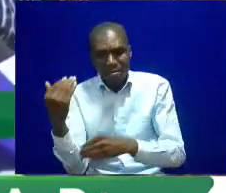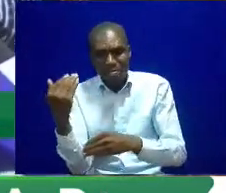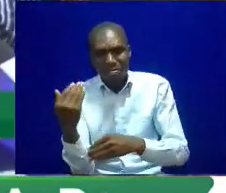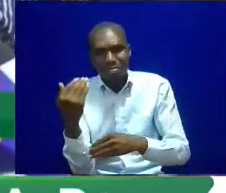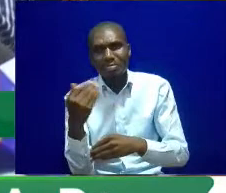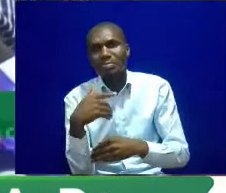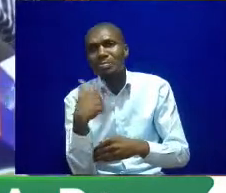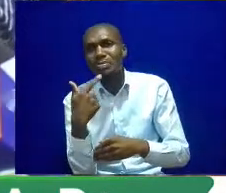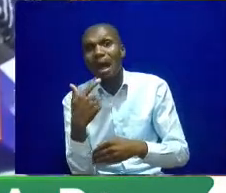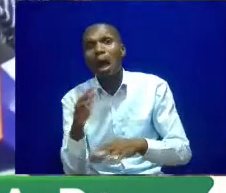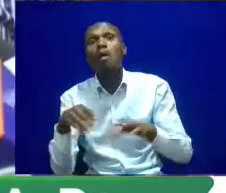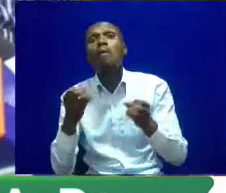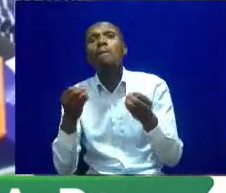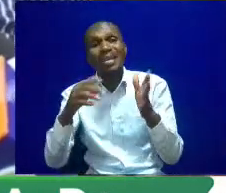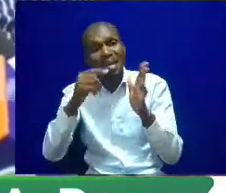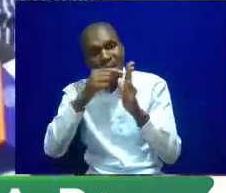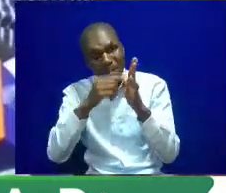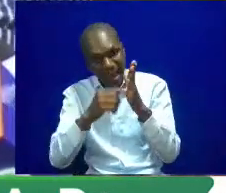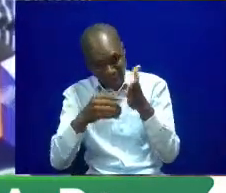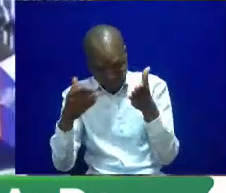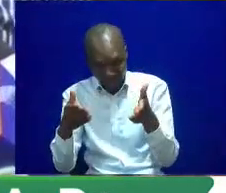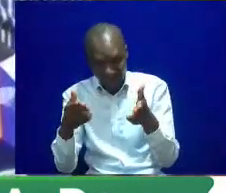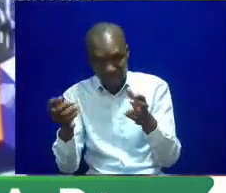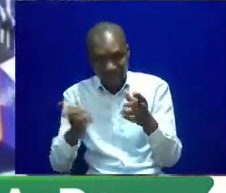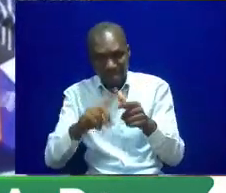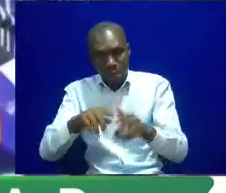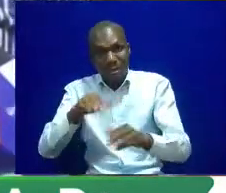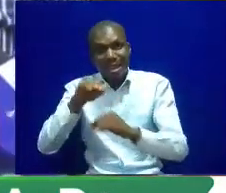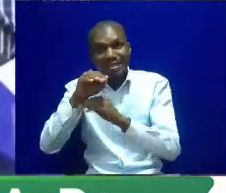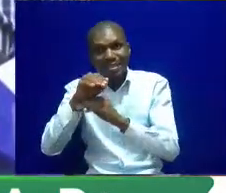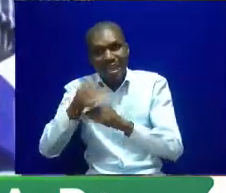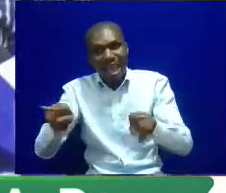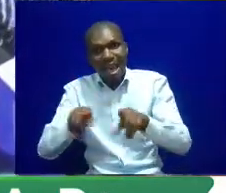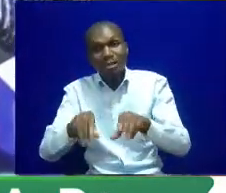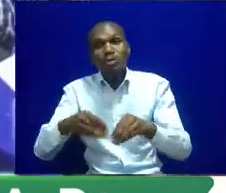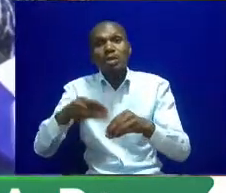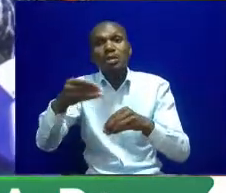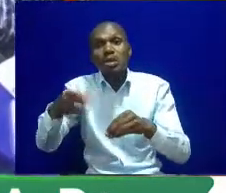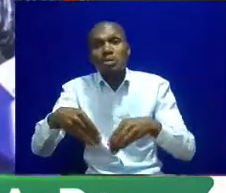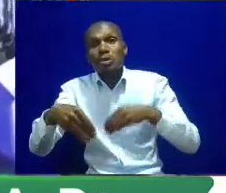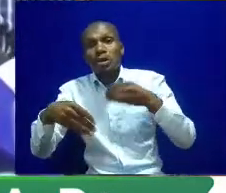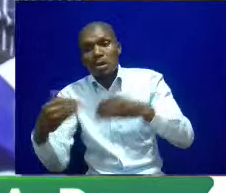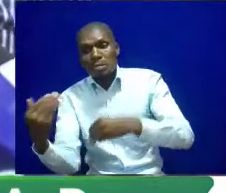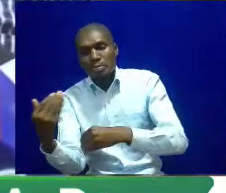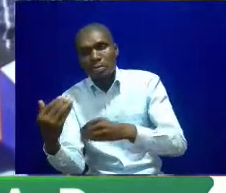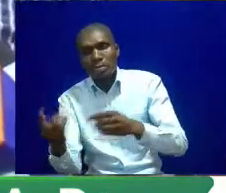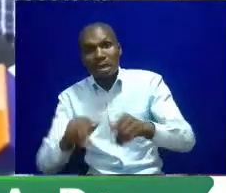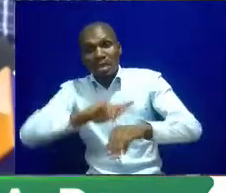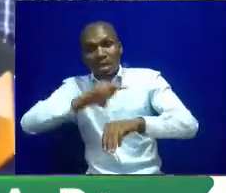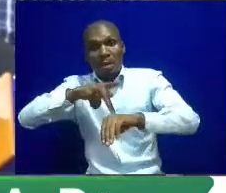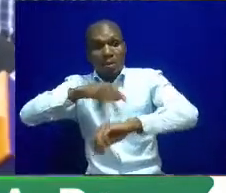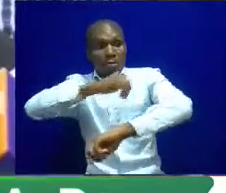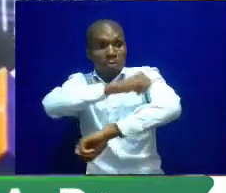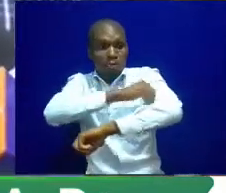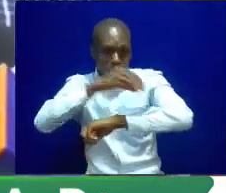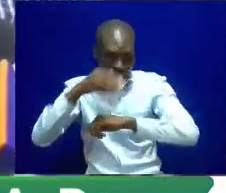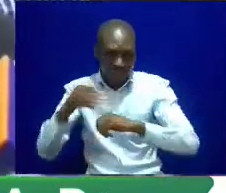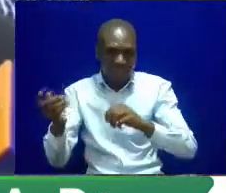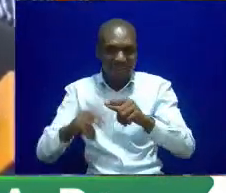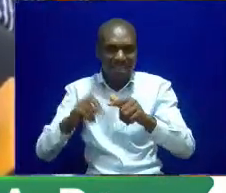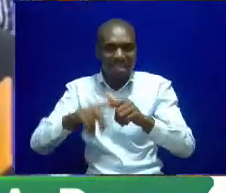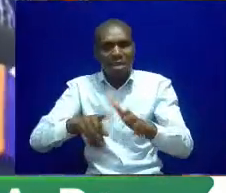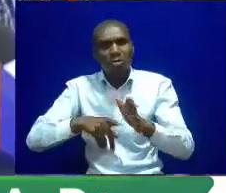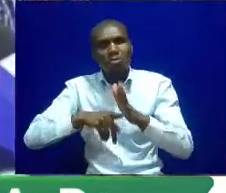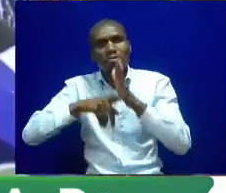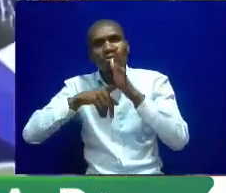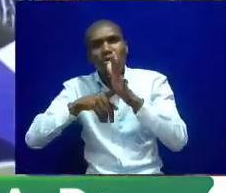admission. Magi siya ringa baso eretenge. Nta yete ko sabanga koto kore ta abana. Next time ya mwe prince bera toke kero. Eme ikishuwa nga